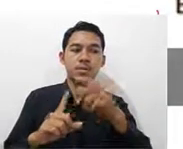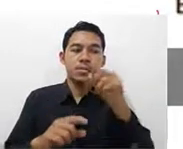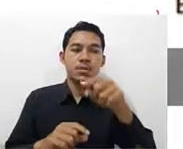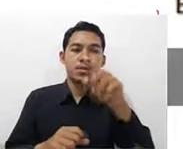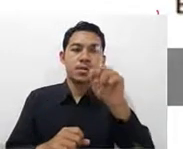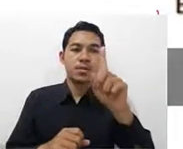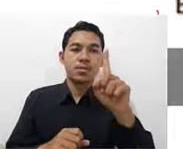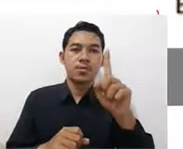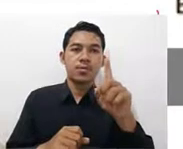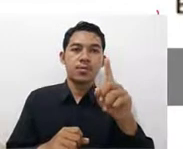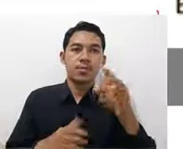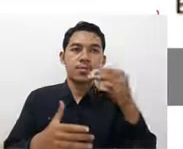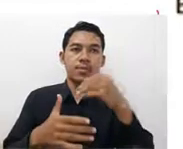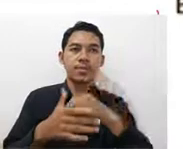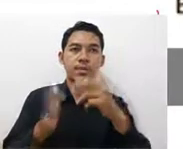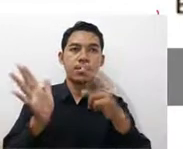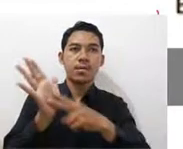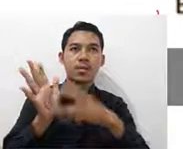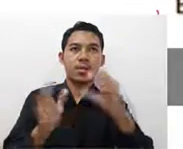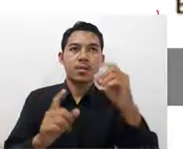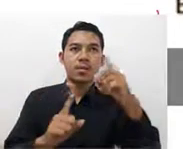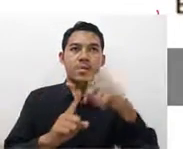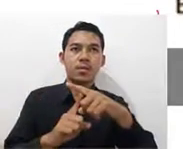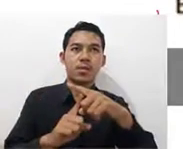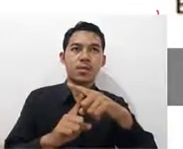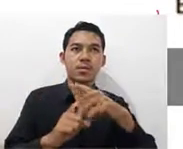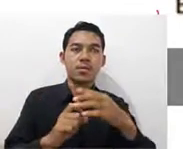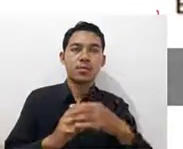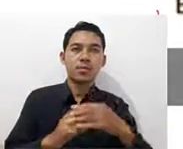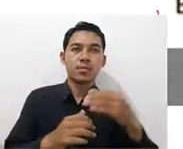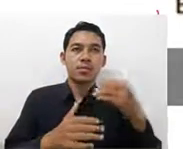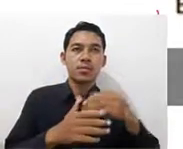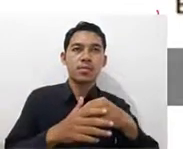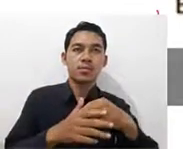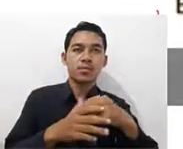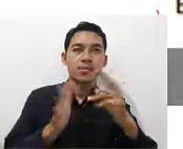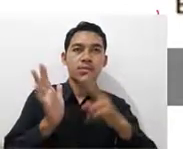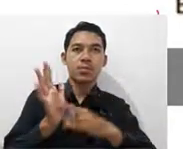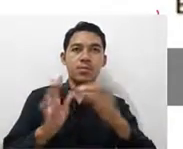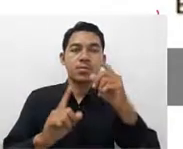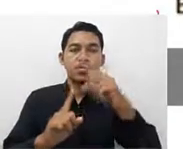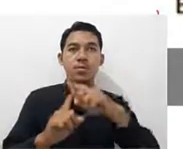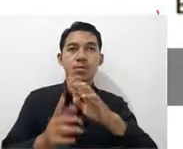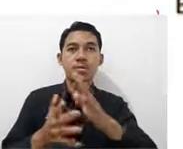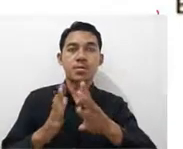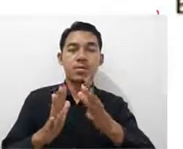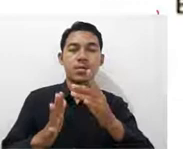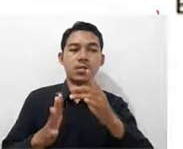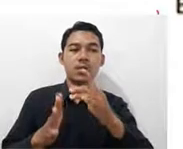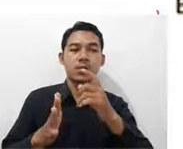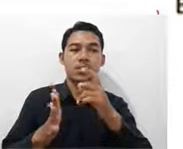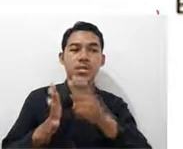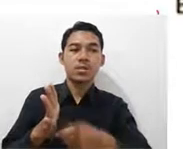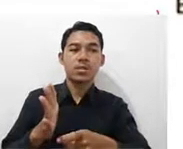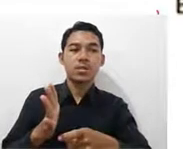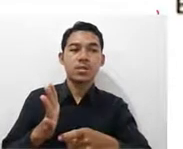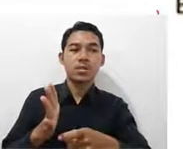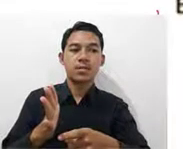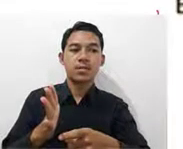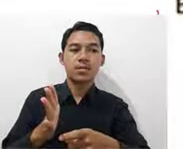sini 1 kan, masuk ke not, berarti 1 dinotkan itu jadi hasilnya